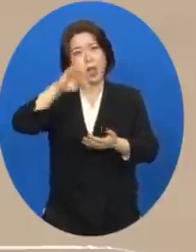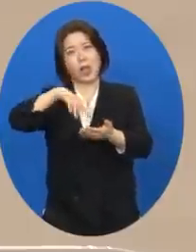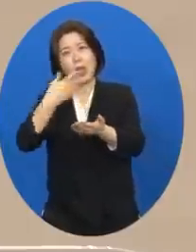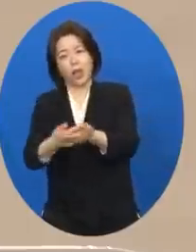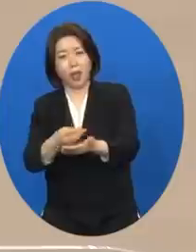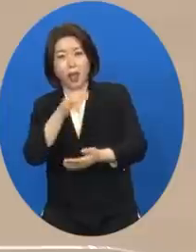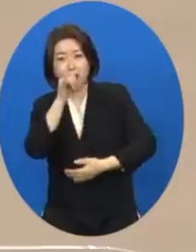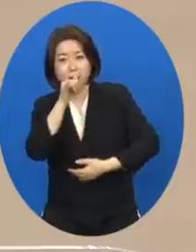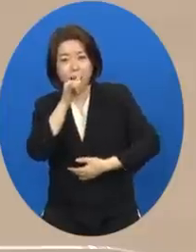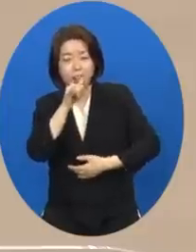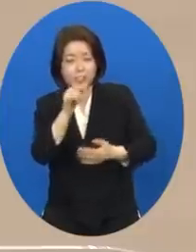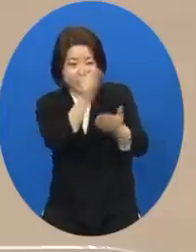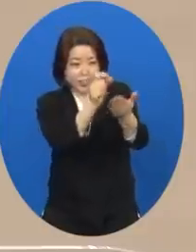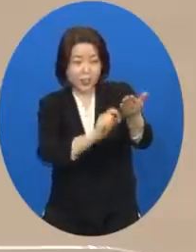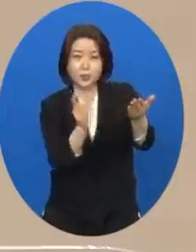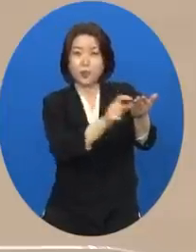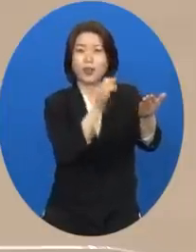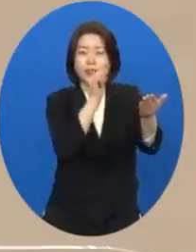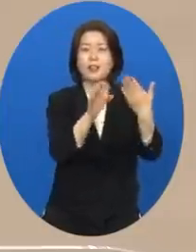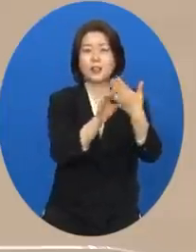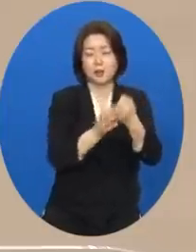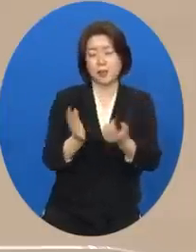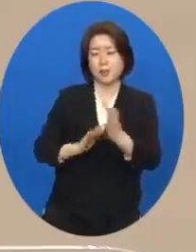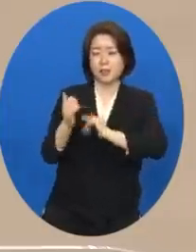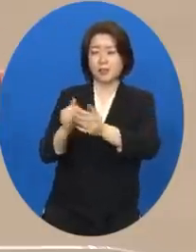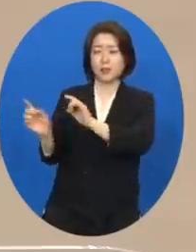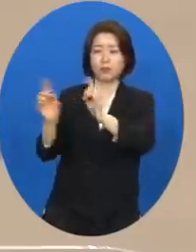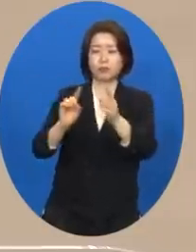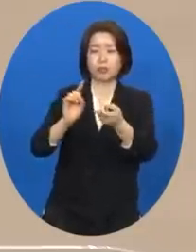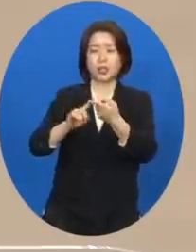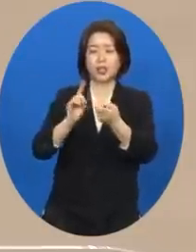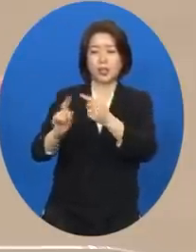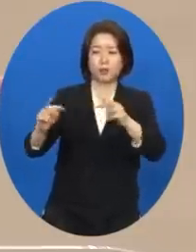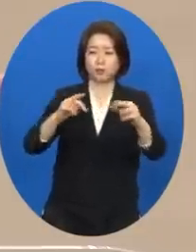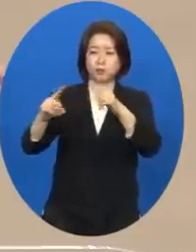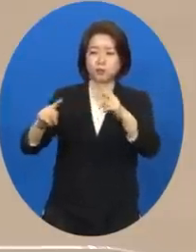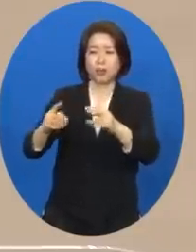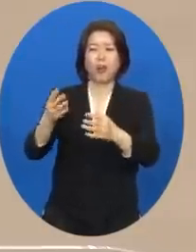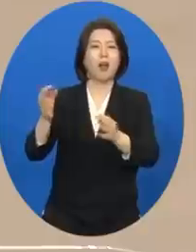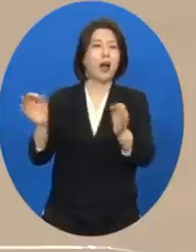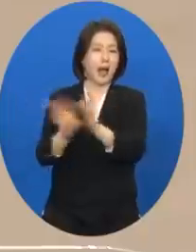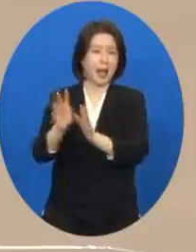허 더 이상 예수님 부활에 대한 올란도 없었지 않았겠는가